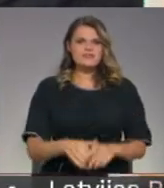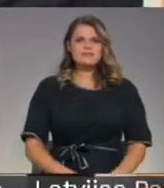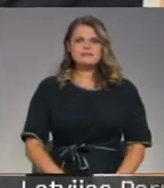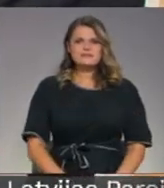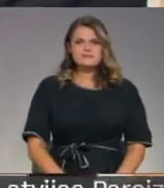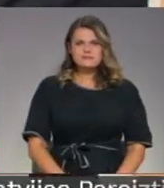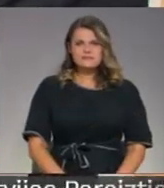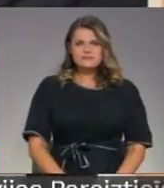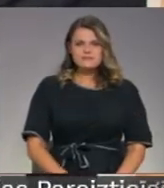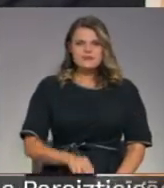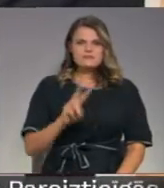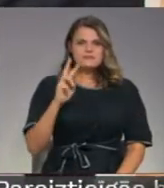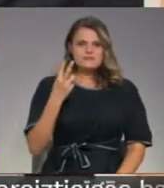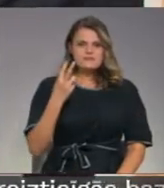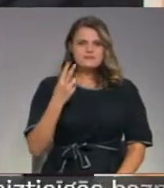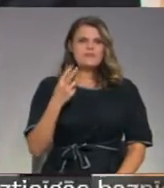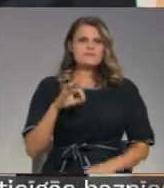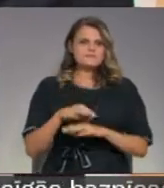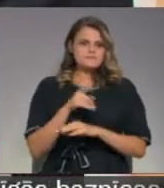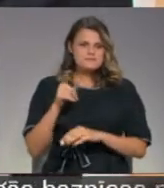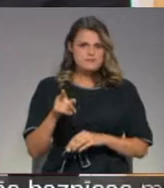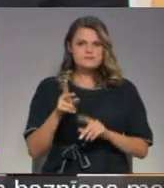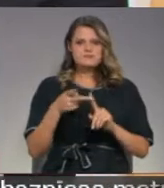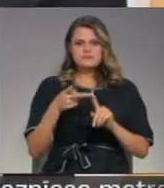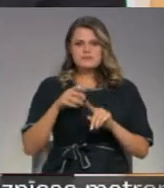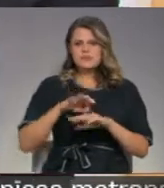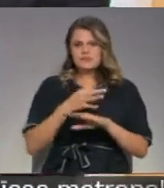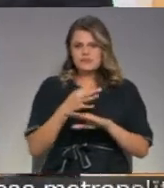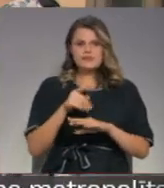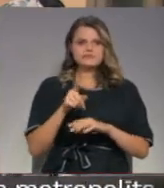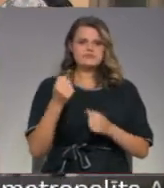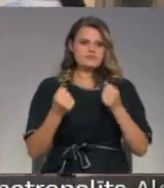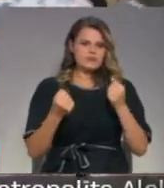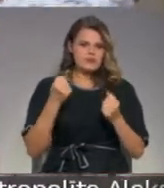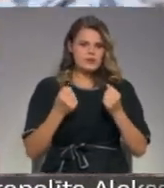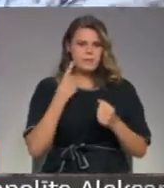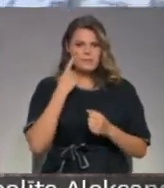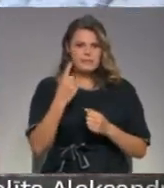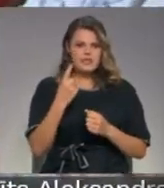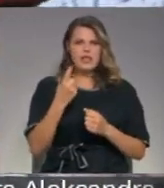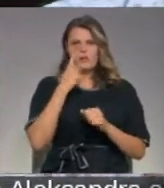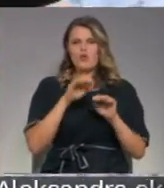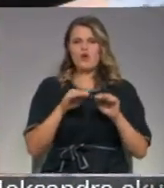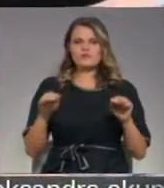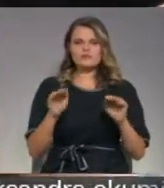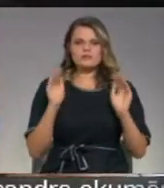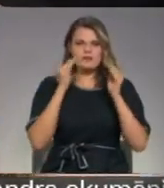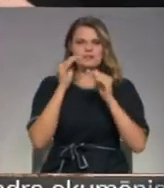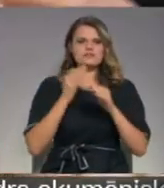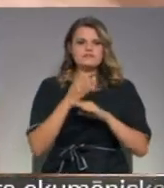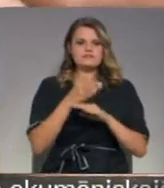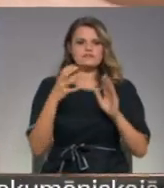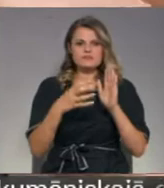pirmā bija, otrā virsma. Otrā virsma, bet pirmā mašīna. Pamanāmākā no oficiālajiem pāvesta